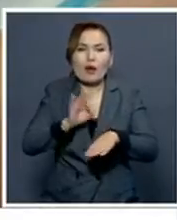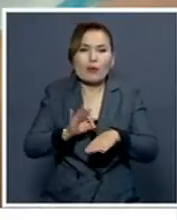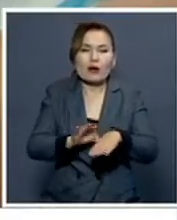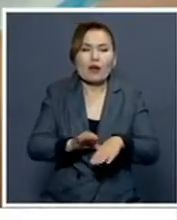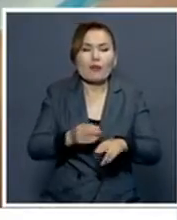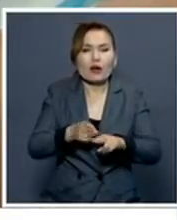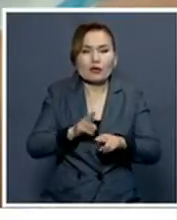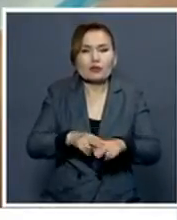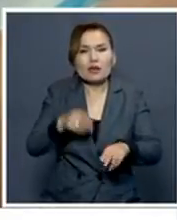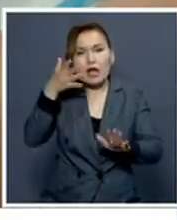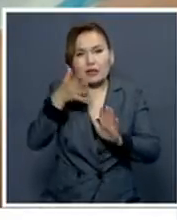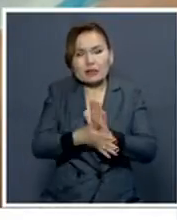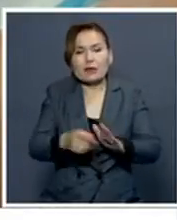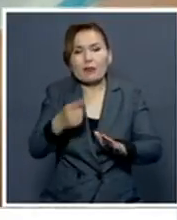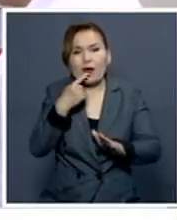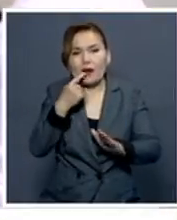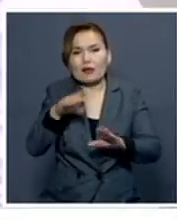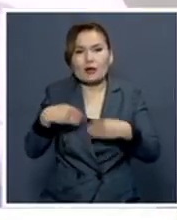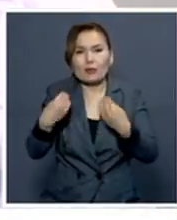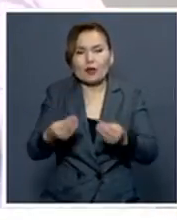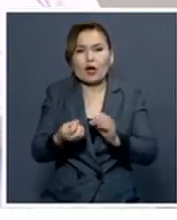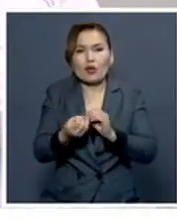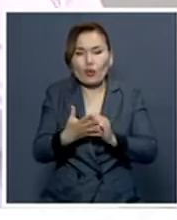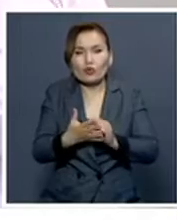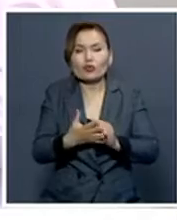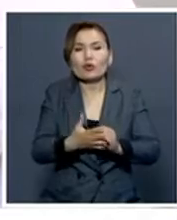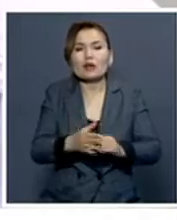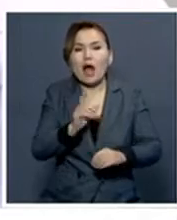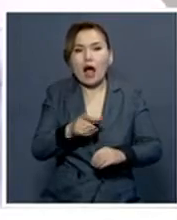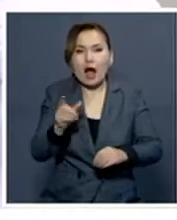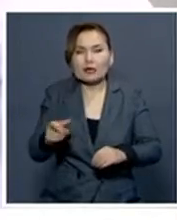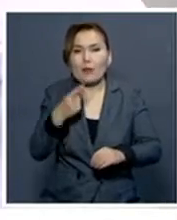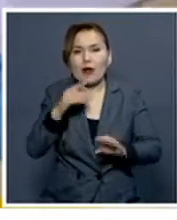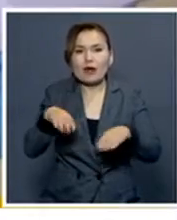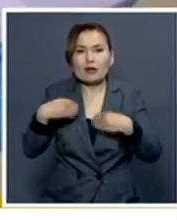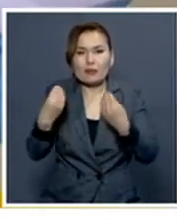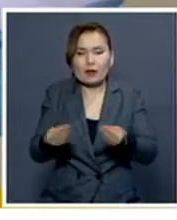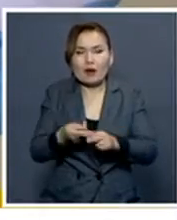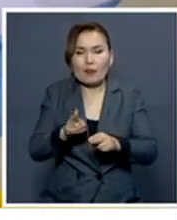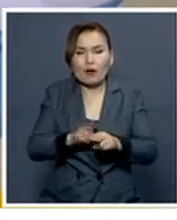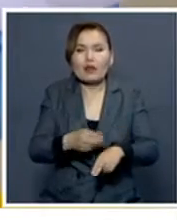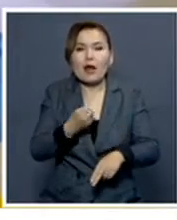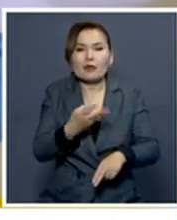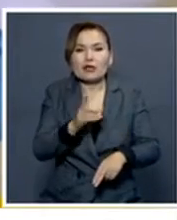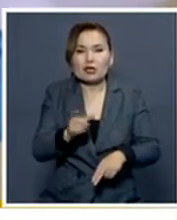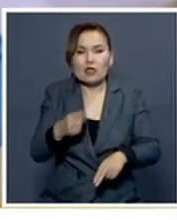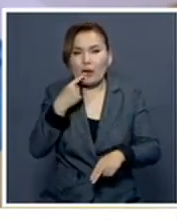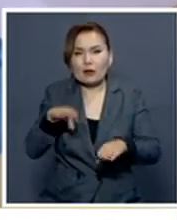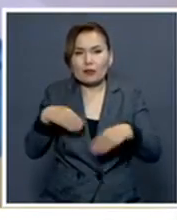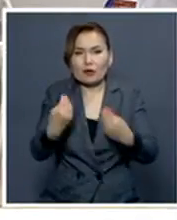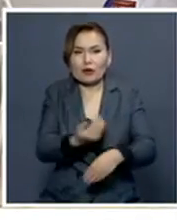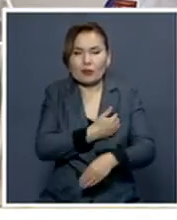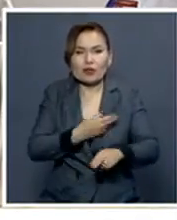ғана жарамды. Өткен айда 14 астаналық донор болған, қазір бірнеше адам қан тапсыруға ниет білдіріп отыр. Алайда